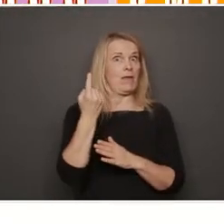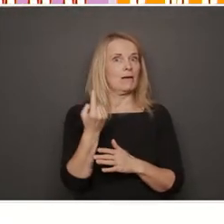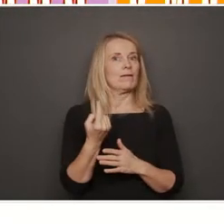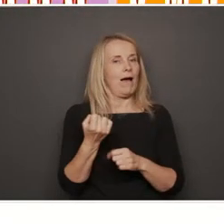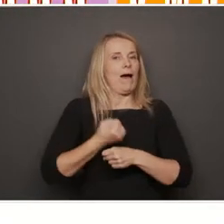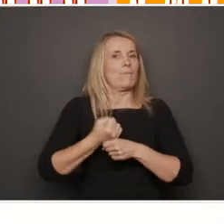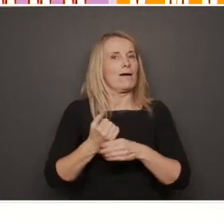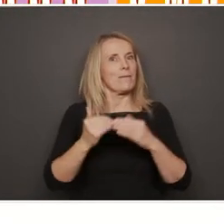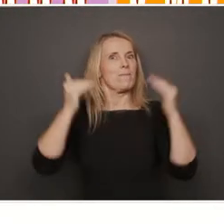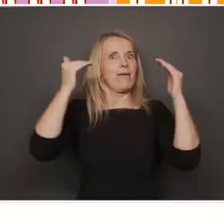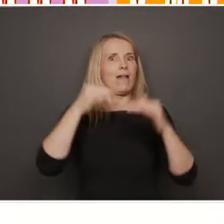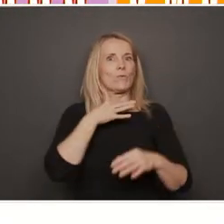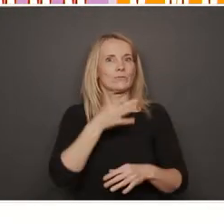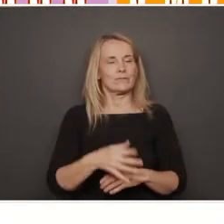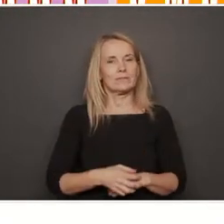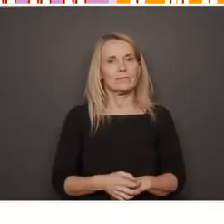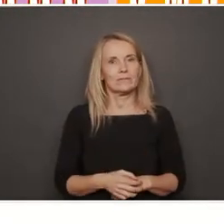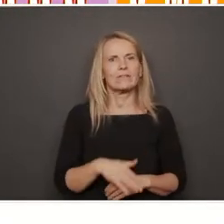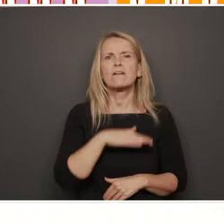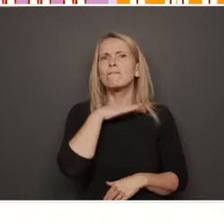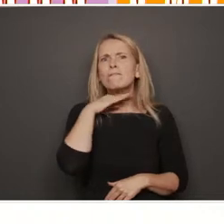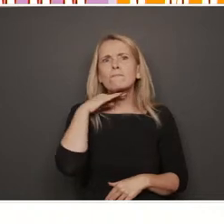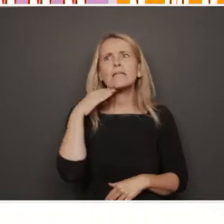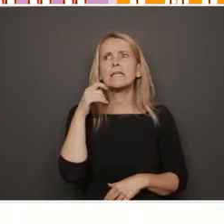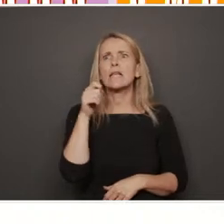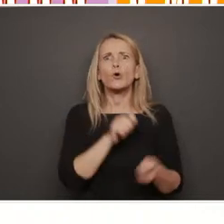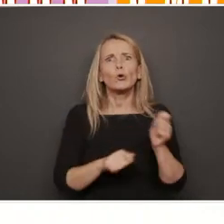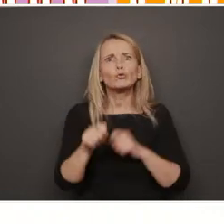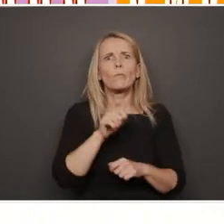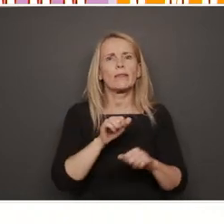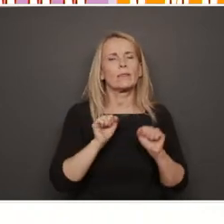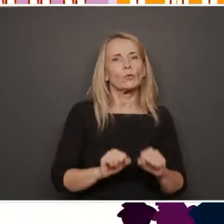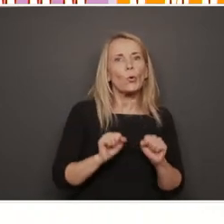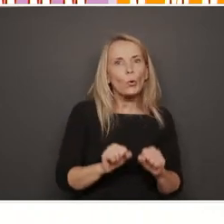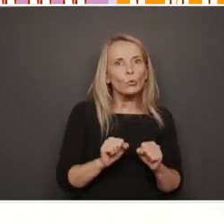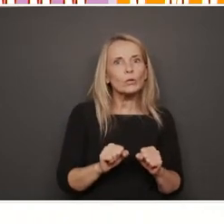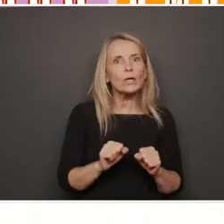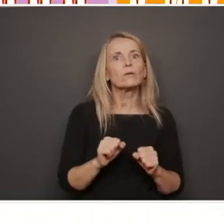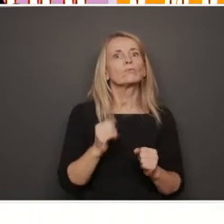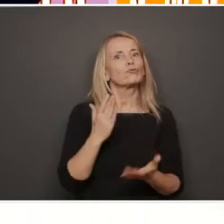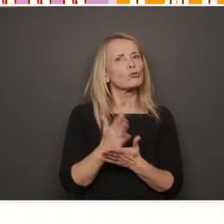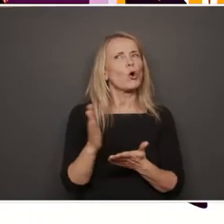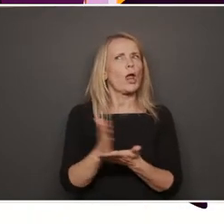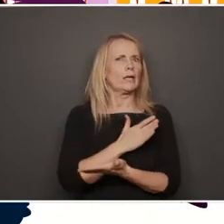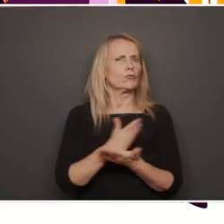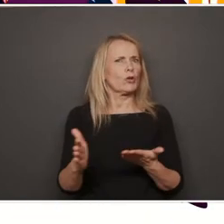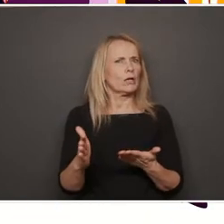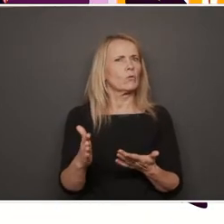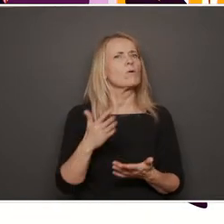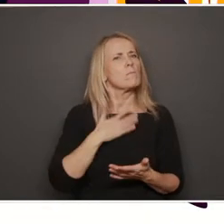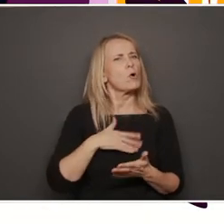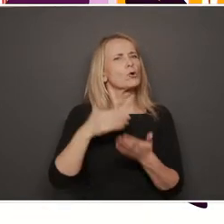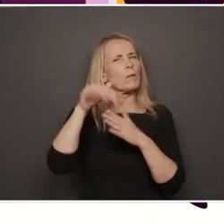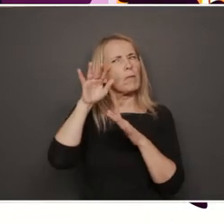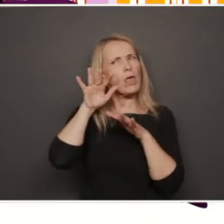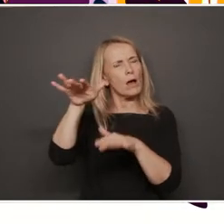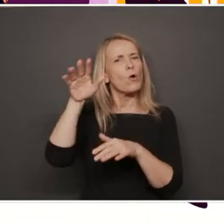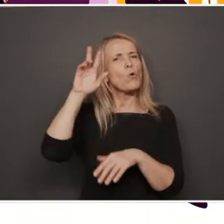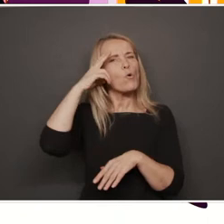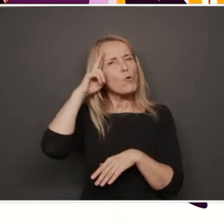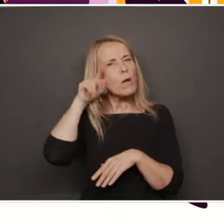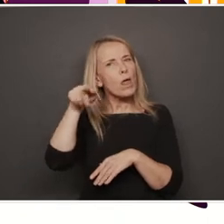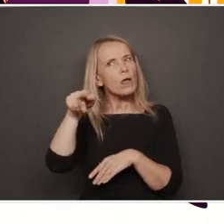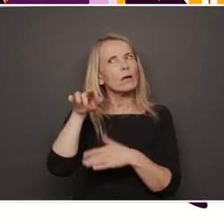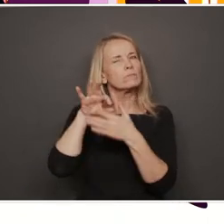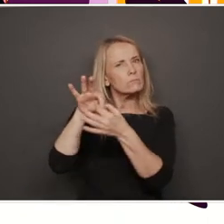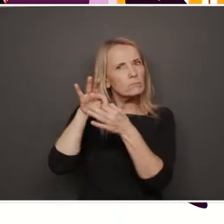Produktivität. Viele Konsumentinnen und Kunden treffen inzwischen ihre Entscheidungen ebenfalls immer mehr nach Überlegungen